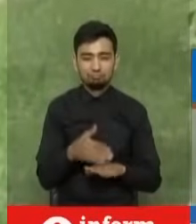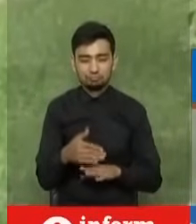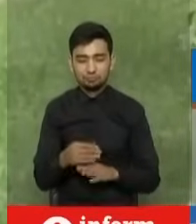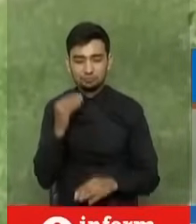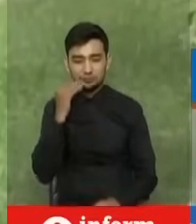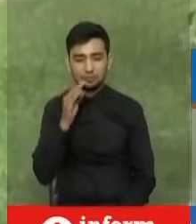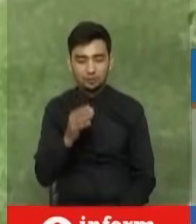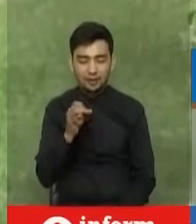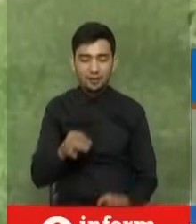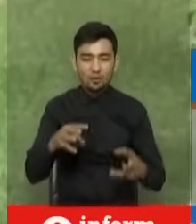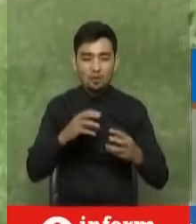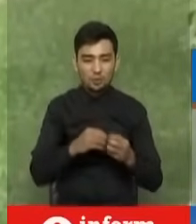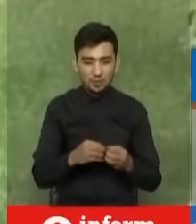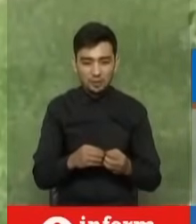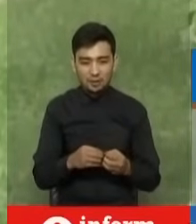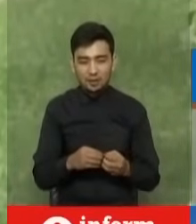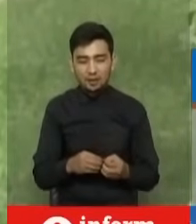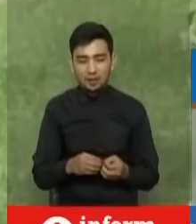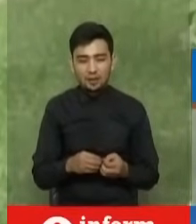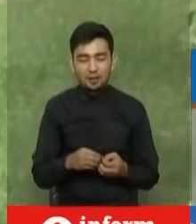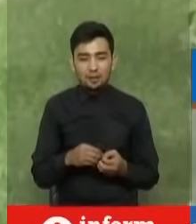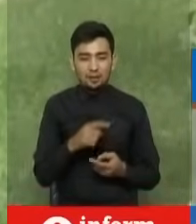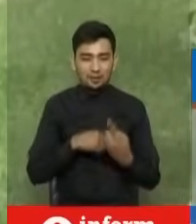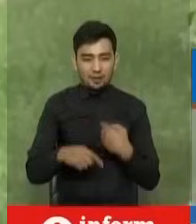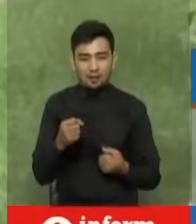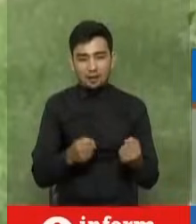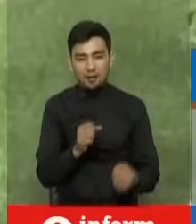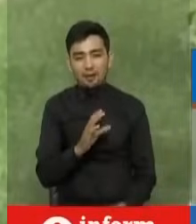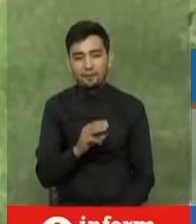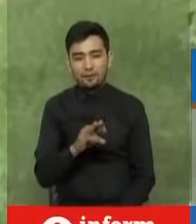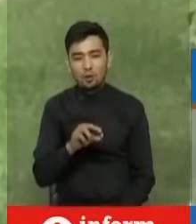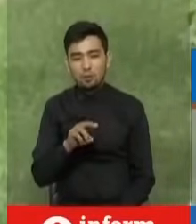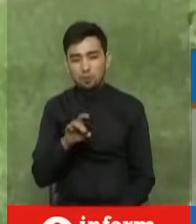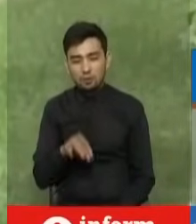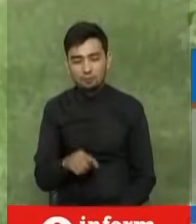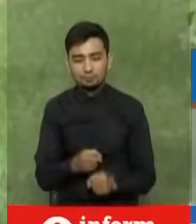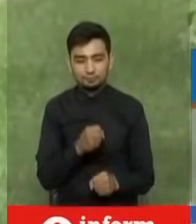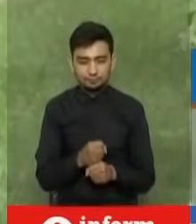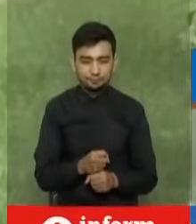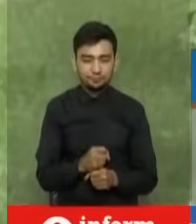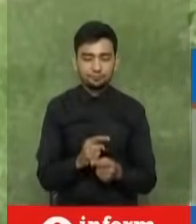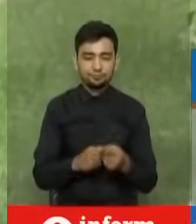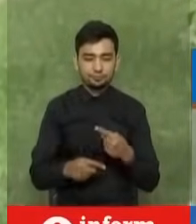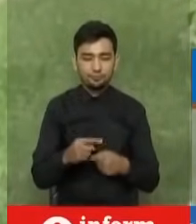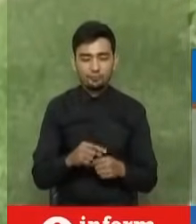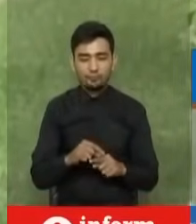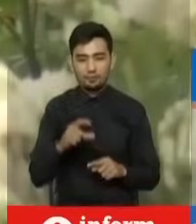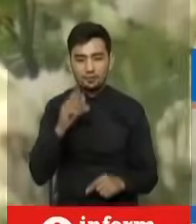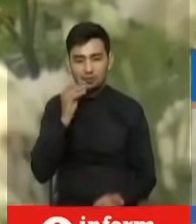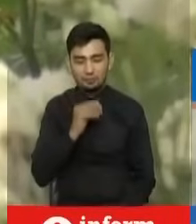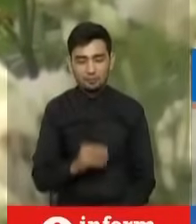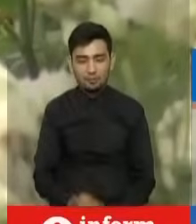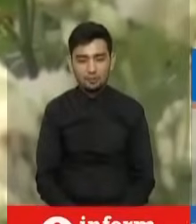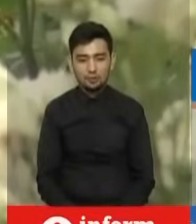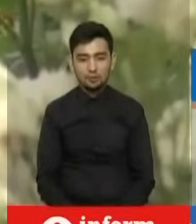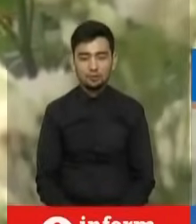все относительно. И в целом, я думаю, что наш так называемый автопром, точнее сборочные производства, развиваются более-менее